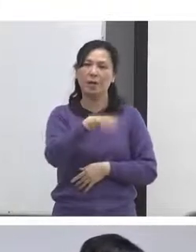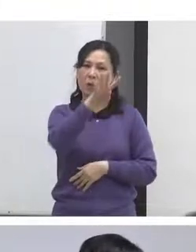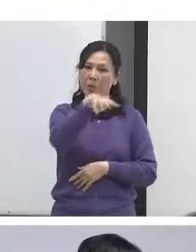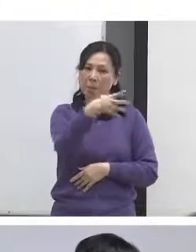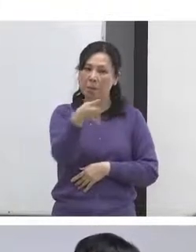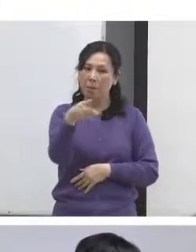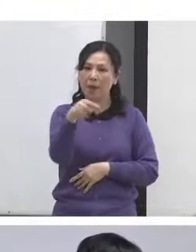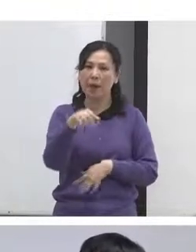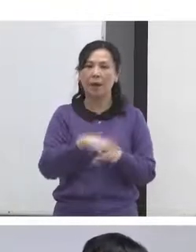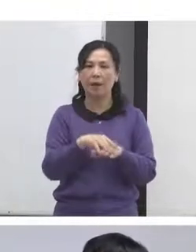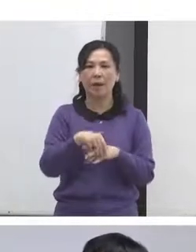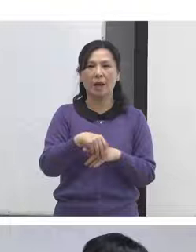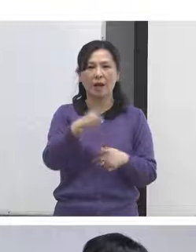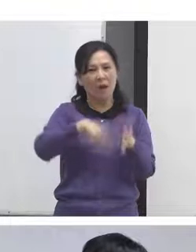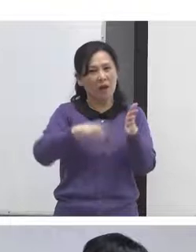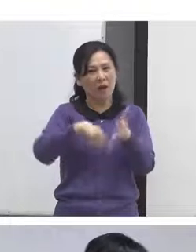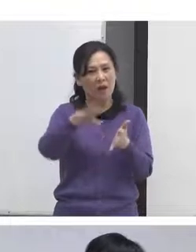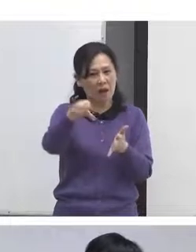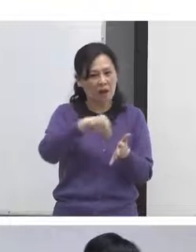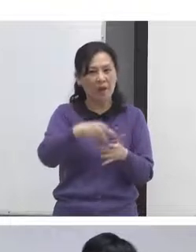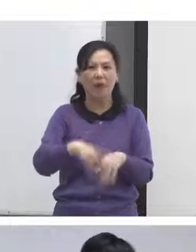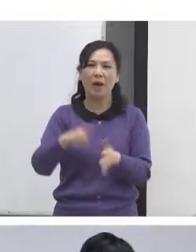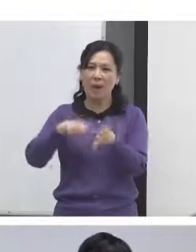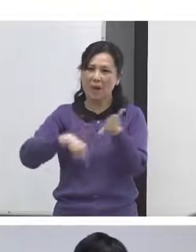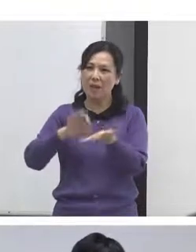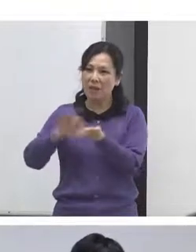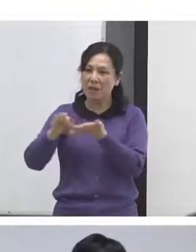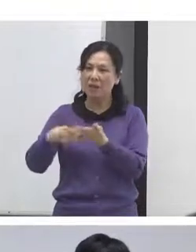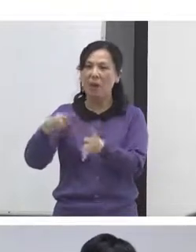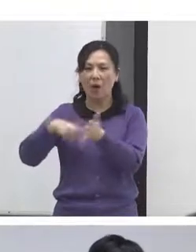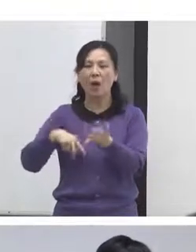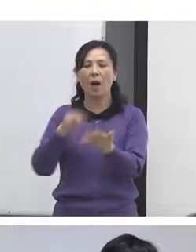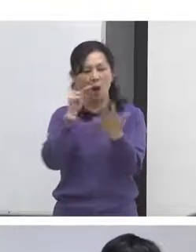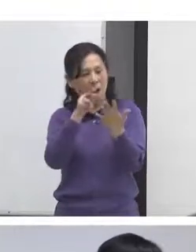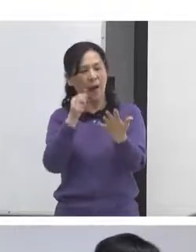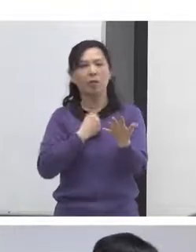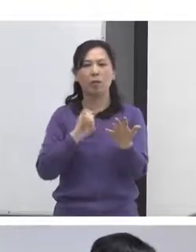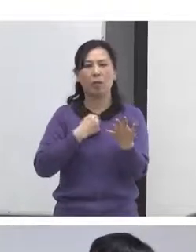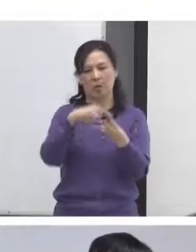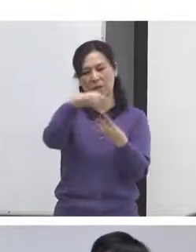针对资料易于取得、资料易于使用跟资料易于理解。那其实这个部分